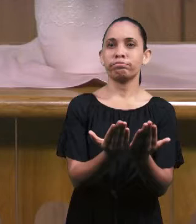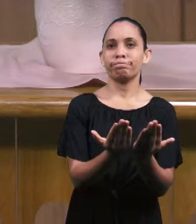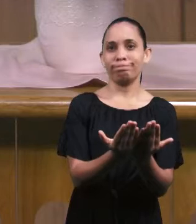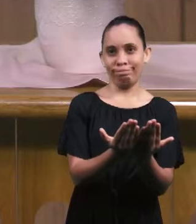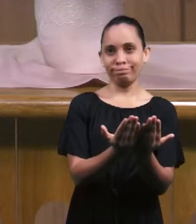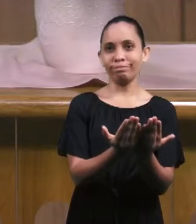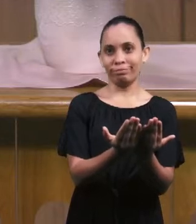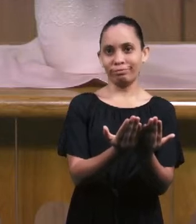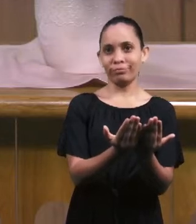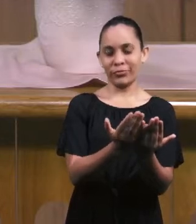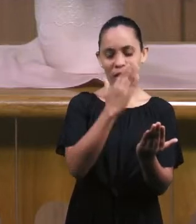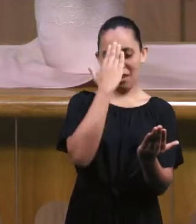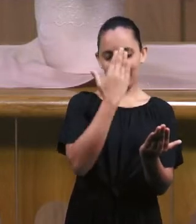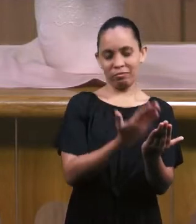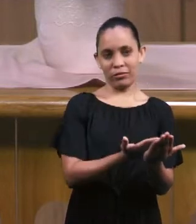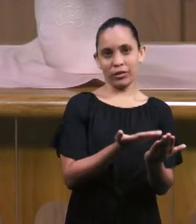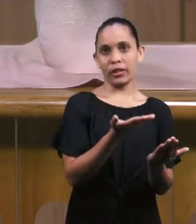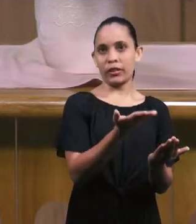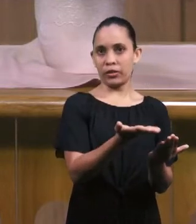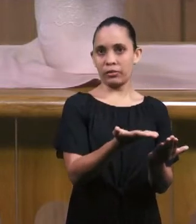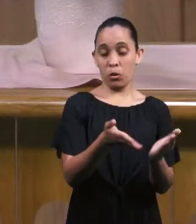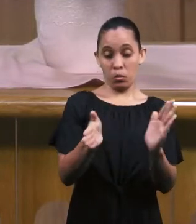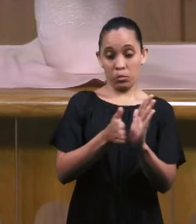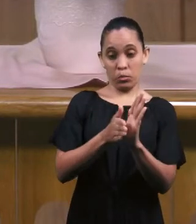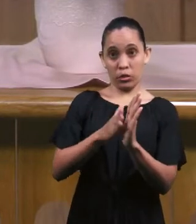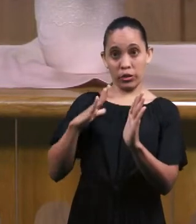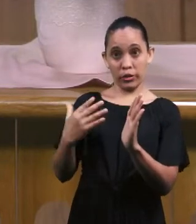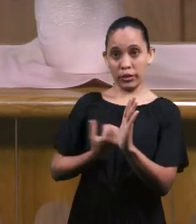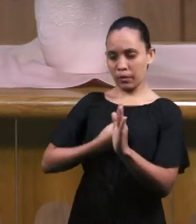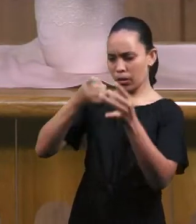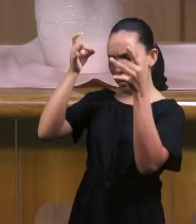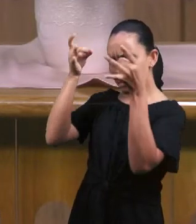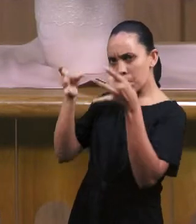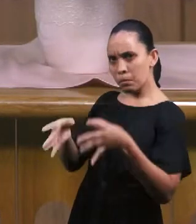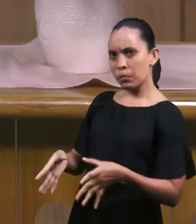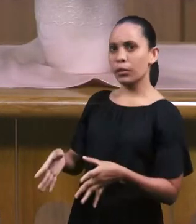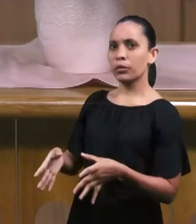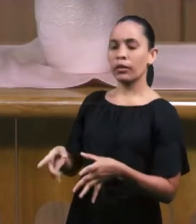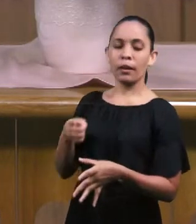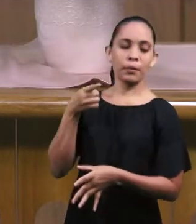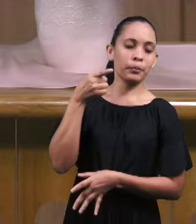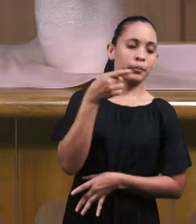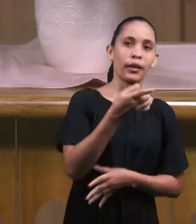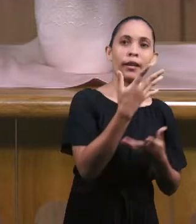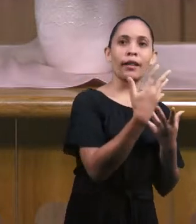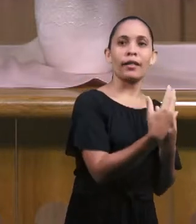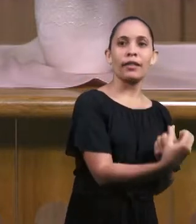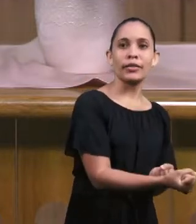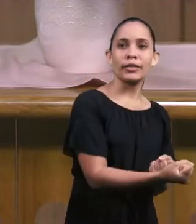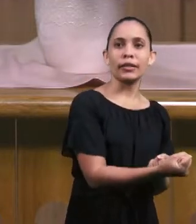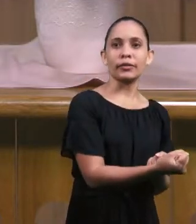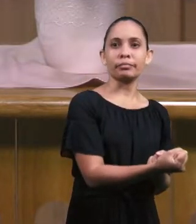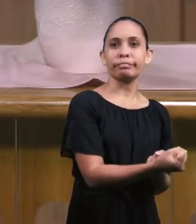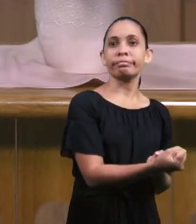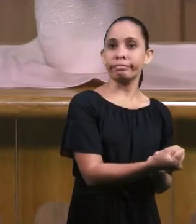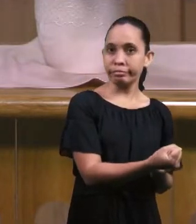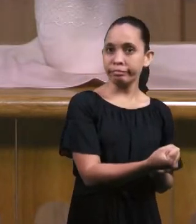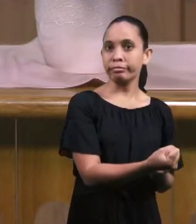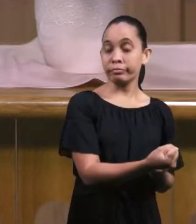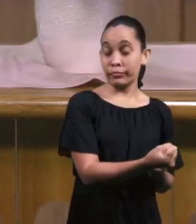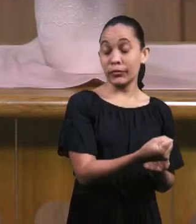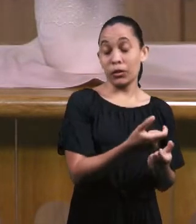devez abandonner le projet de salut qui est en Jésus pour répondre au projet de la religion. Mes